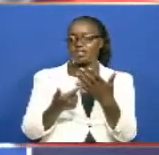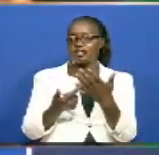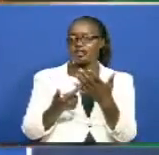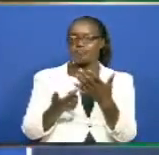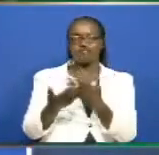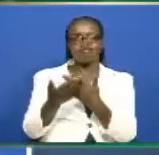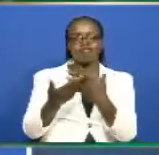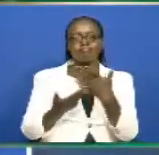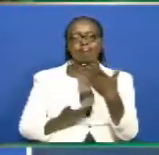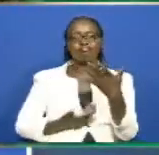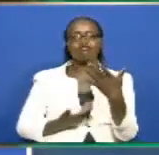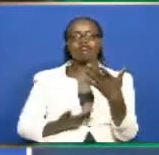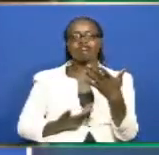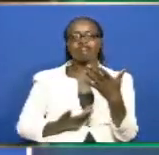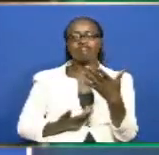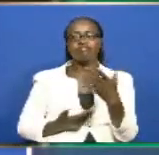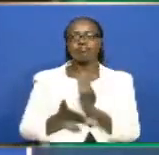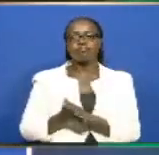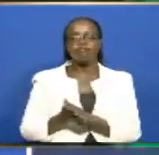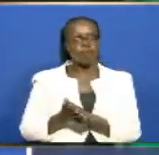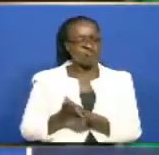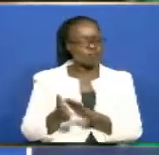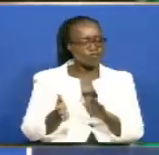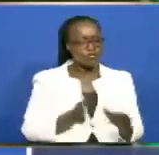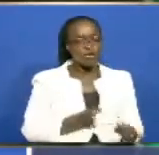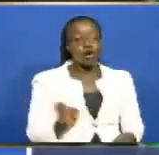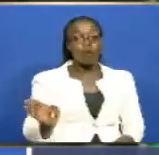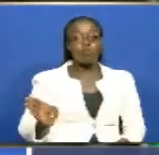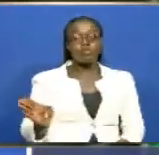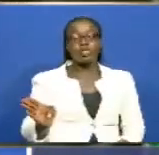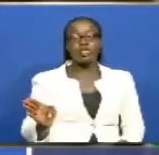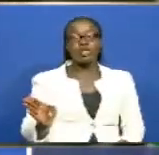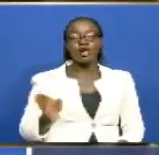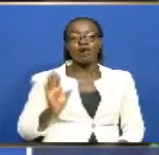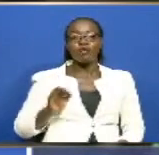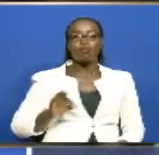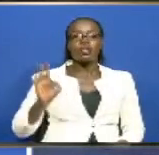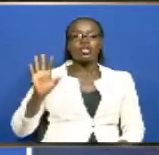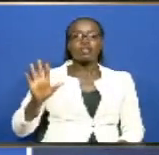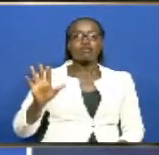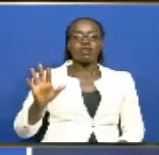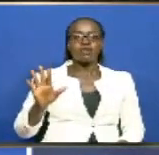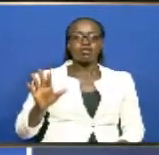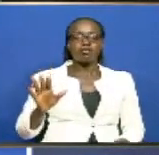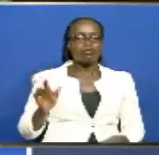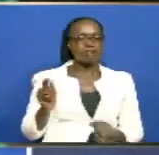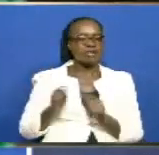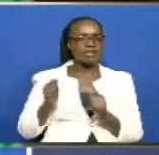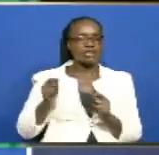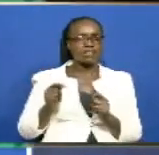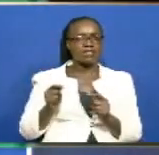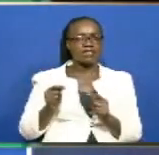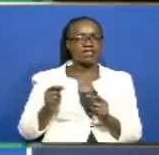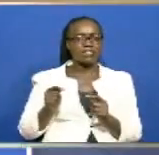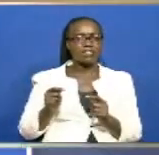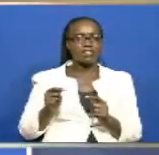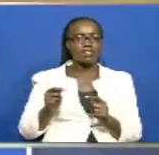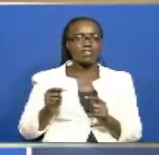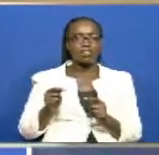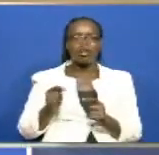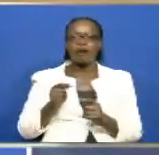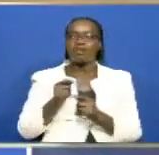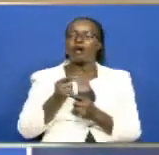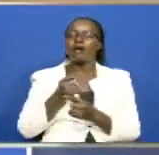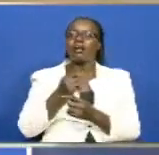imetoka. Separately, in Butere, a 35-year-old woman is nursing wounds after she was attacked by her alleged